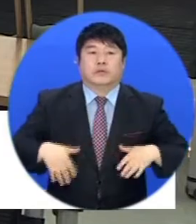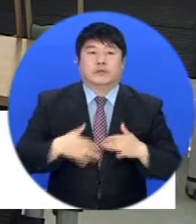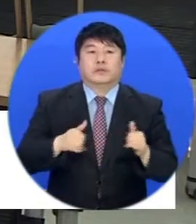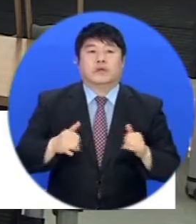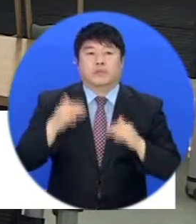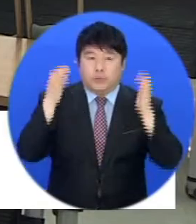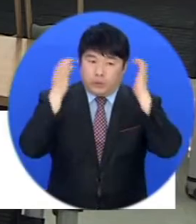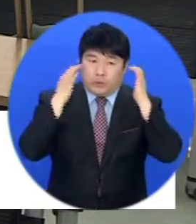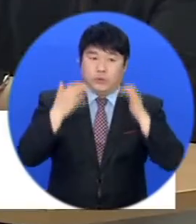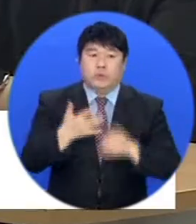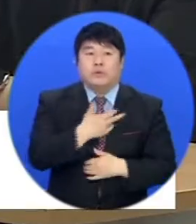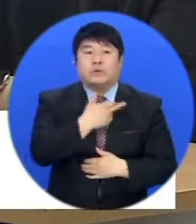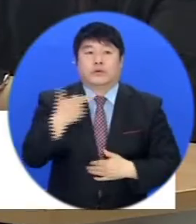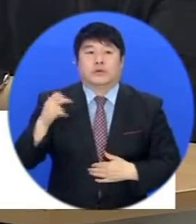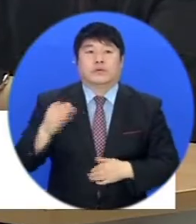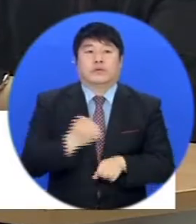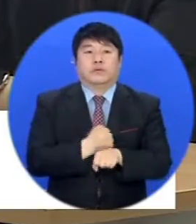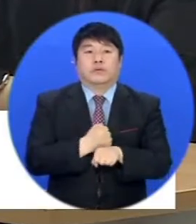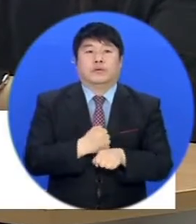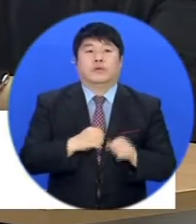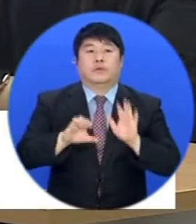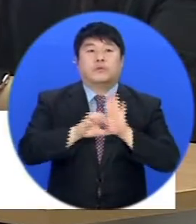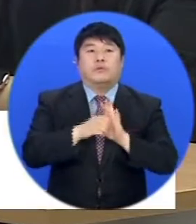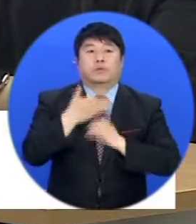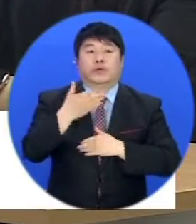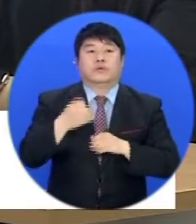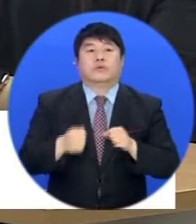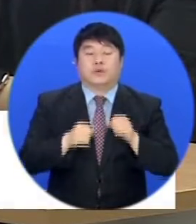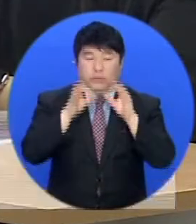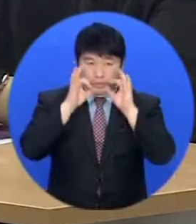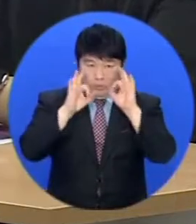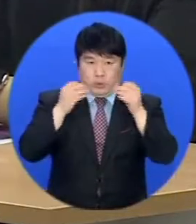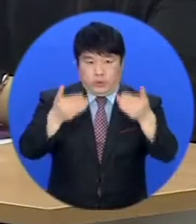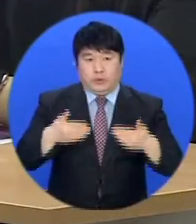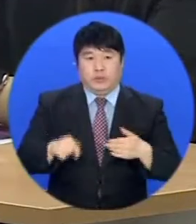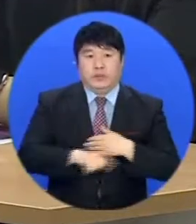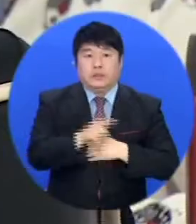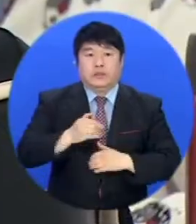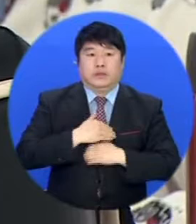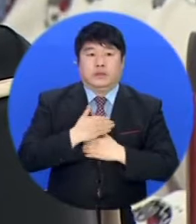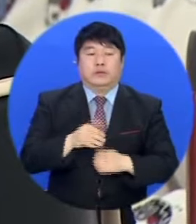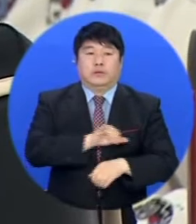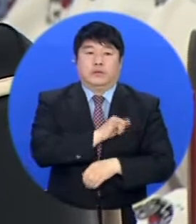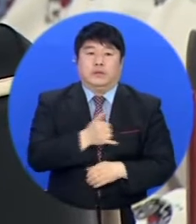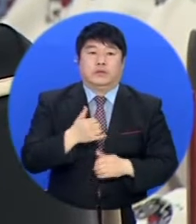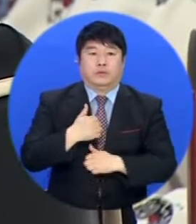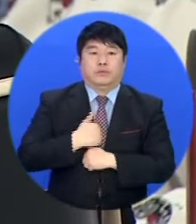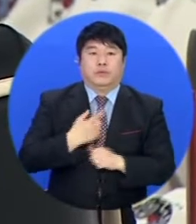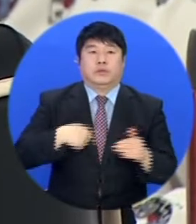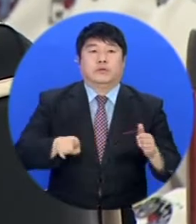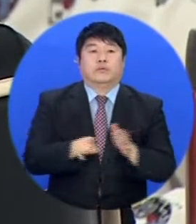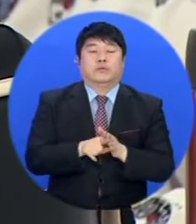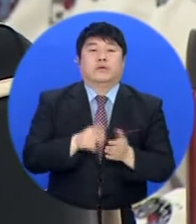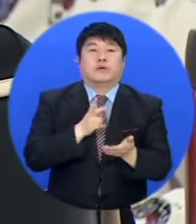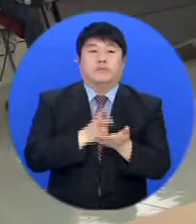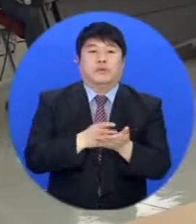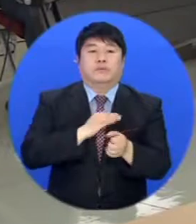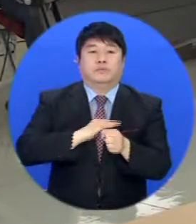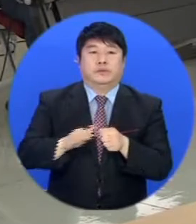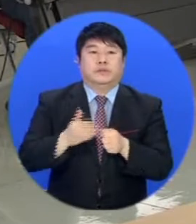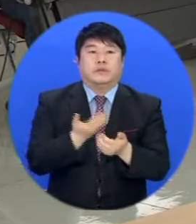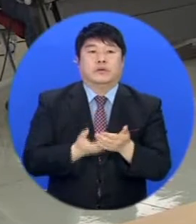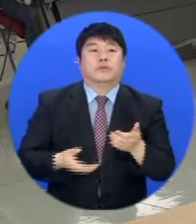고통이 가중된다는 점을 코로나19 사태가 보여줬다며 이들의 안전과 인권 보장을 위해 제도를 보완하는